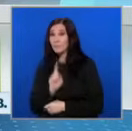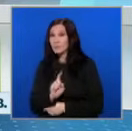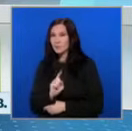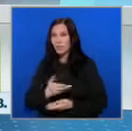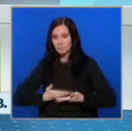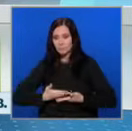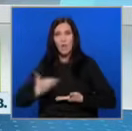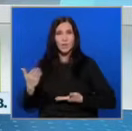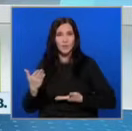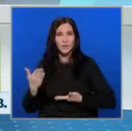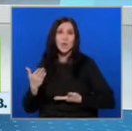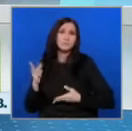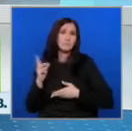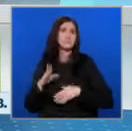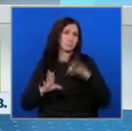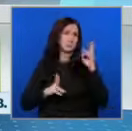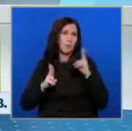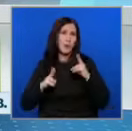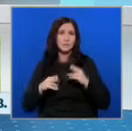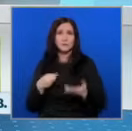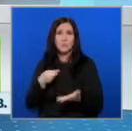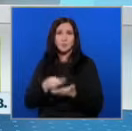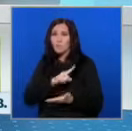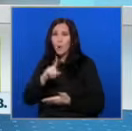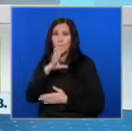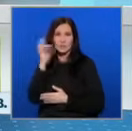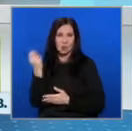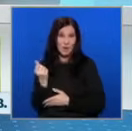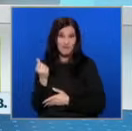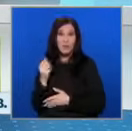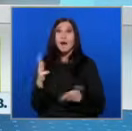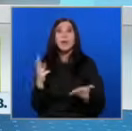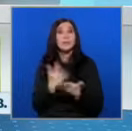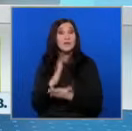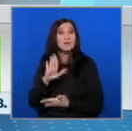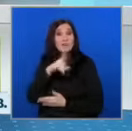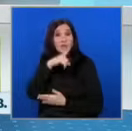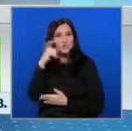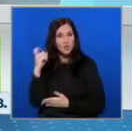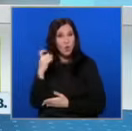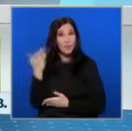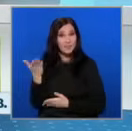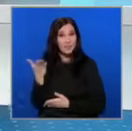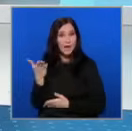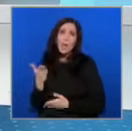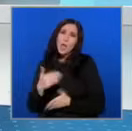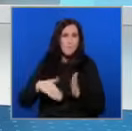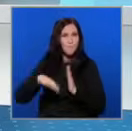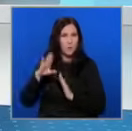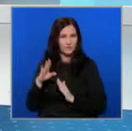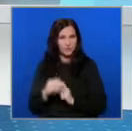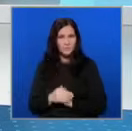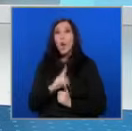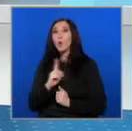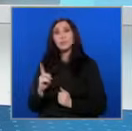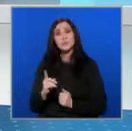анкетираните декларират, че са склонни да дадат до 500 лева, а 19% от тях и по-големи суми.